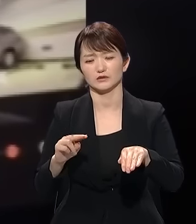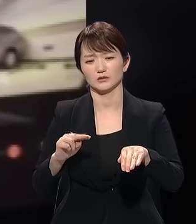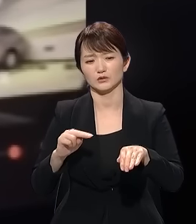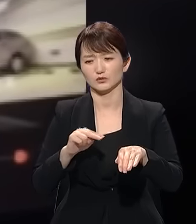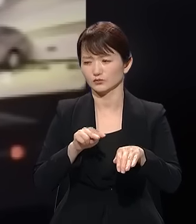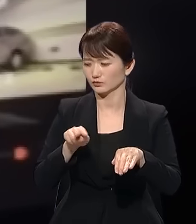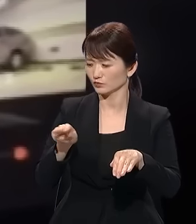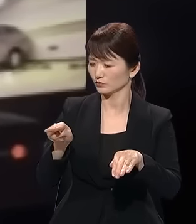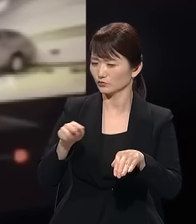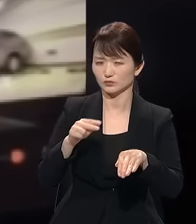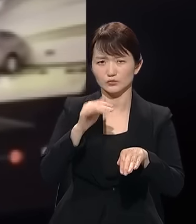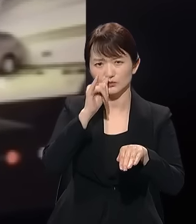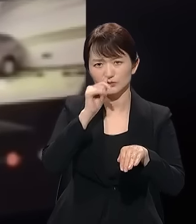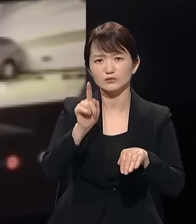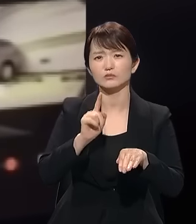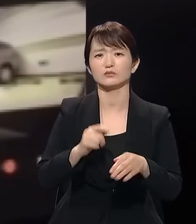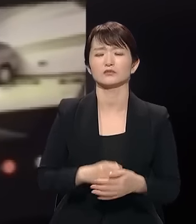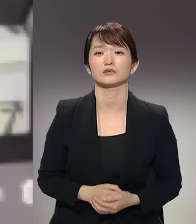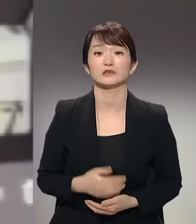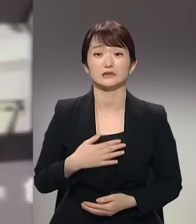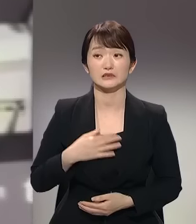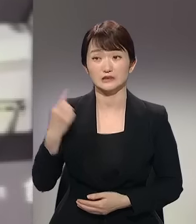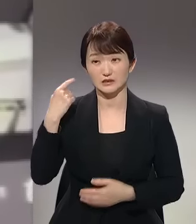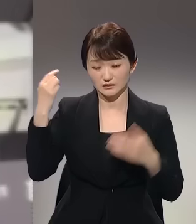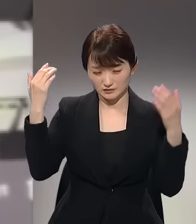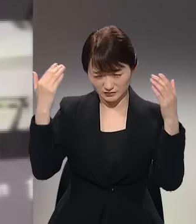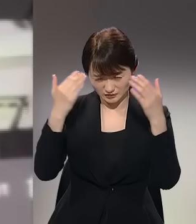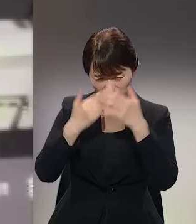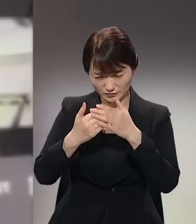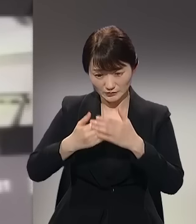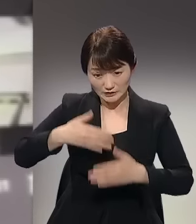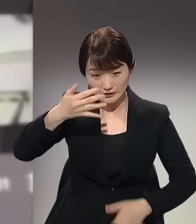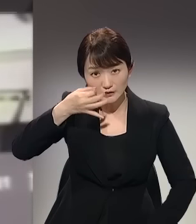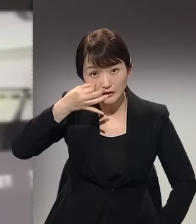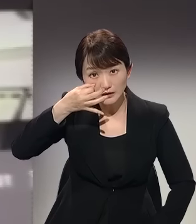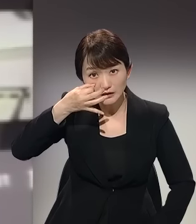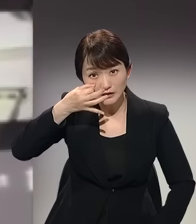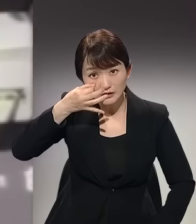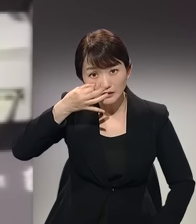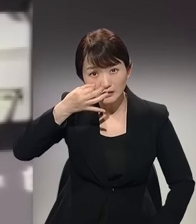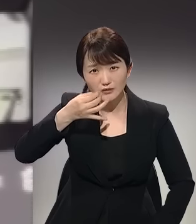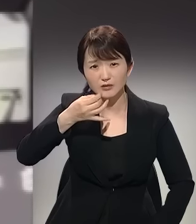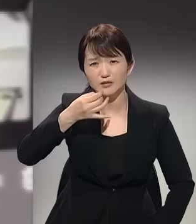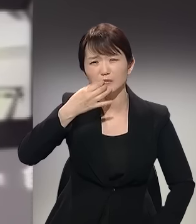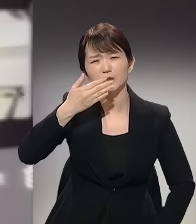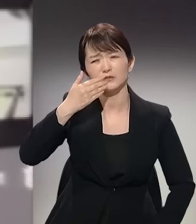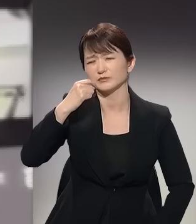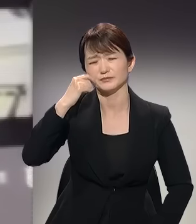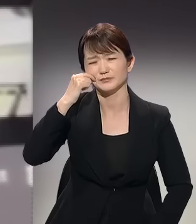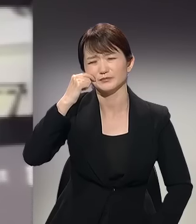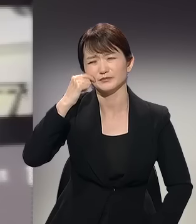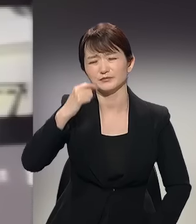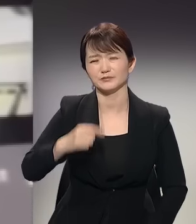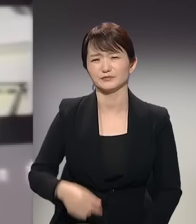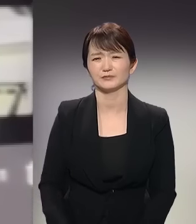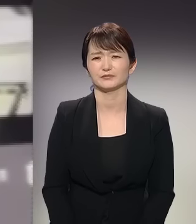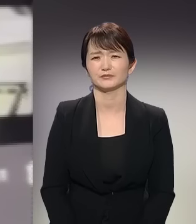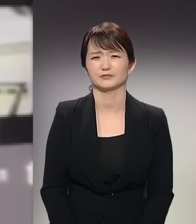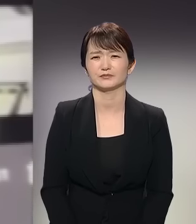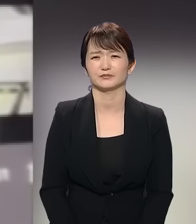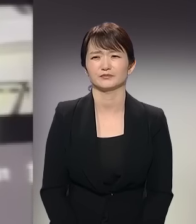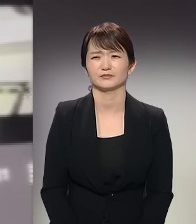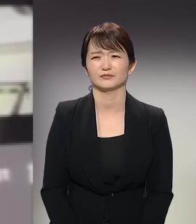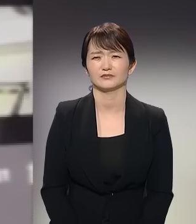쳐다보고 있는데, 아 제가 어젯밤 이 원본 영상을 보고 밥을 못 먹었어 내가. 아, 정말